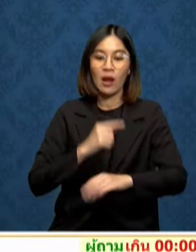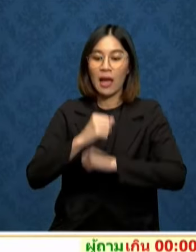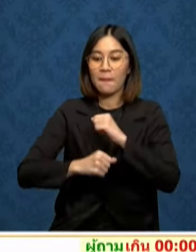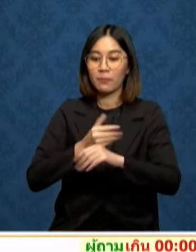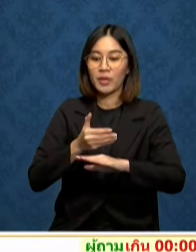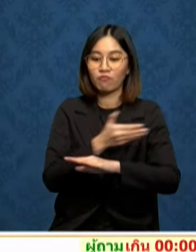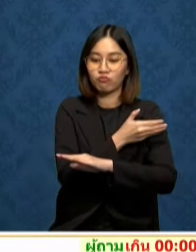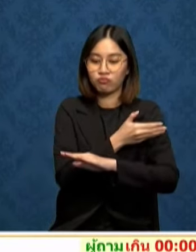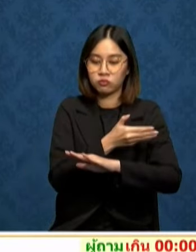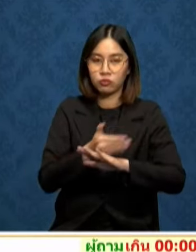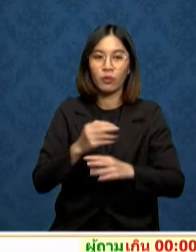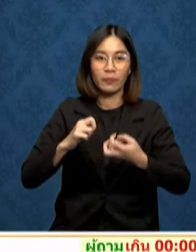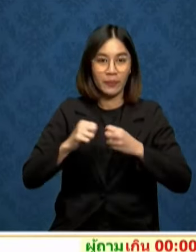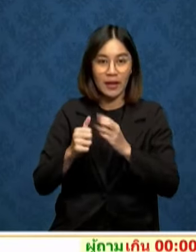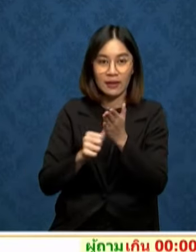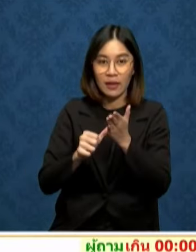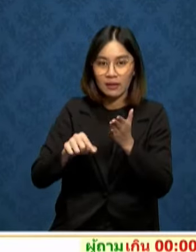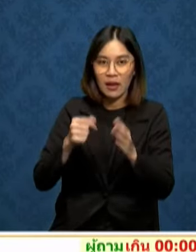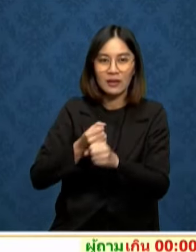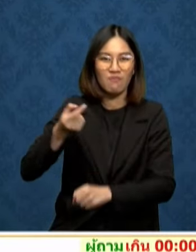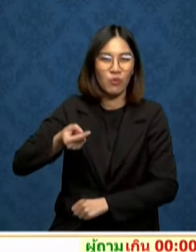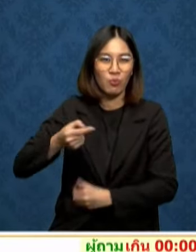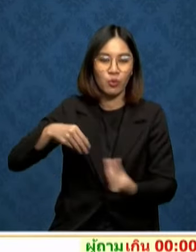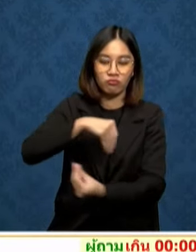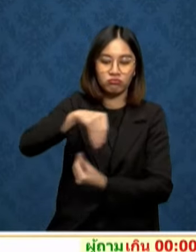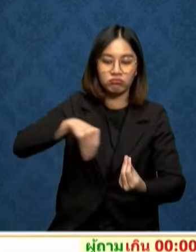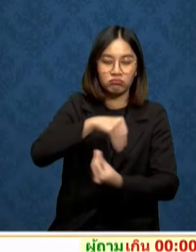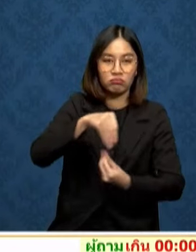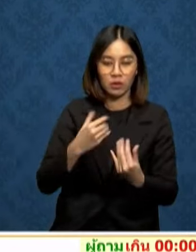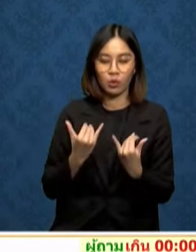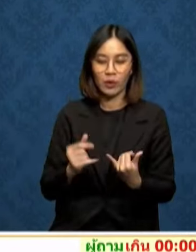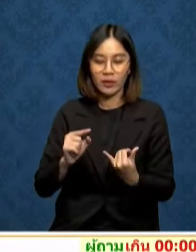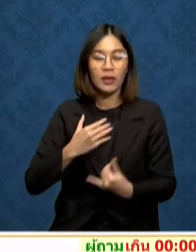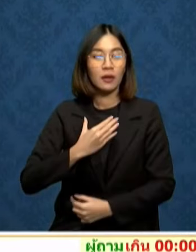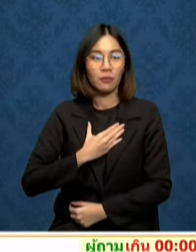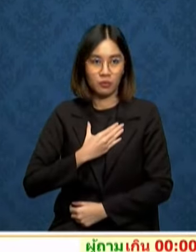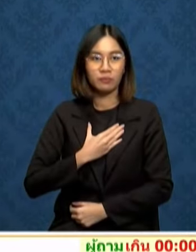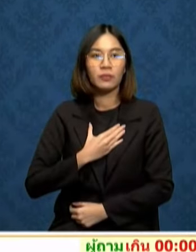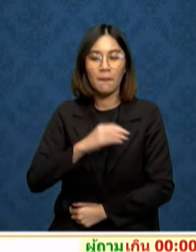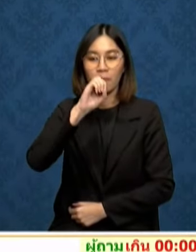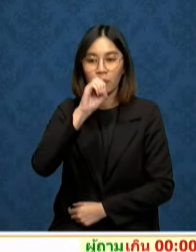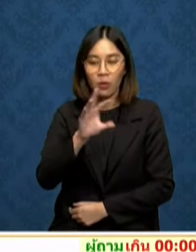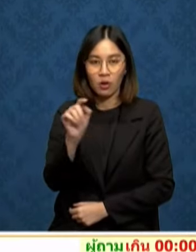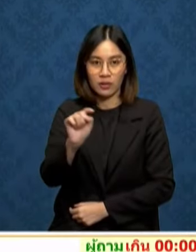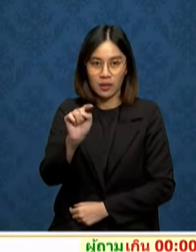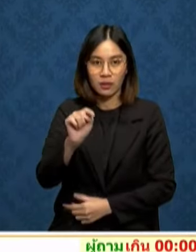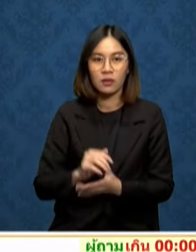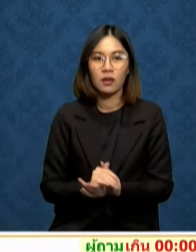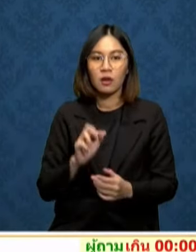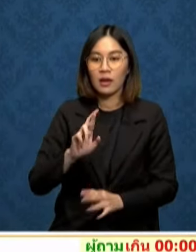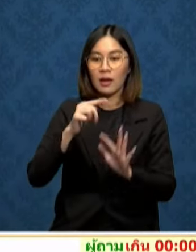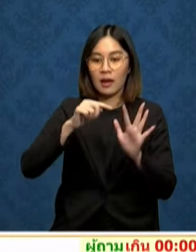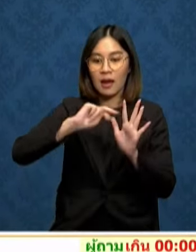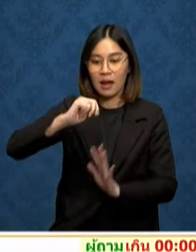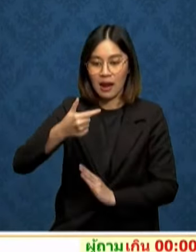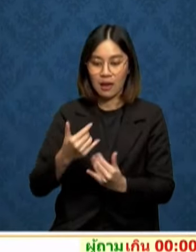ที่ผ่านมาการแก้ไขปัญหาเนี่ยมันทำแบบเดิมๆณวันนี้เนี่ยผมสามารถยืนยันได้นะครับว่าร่าง